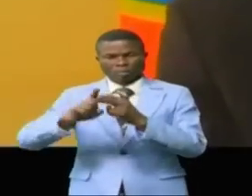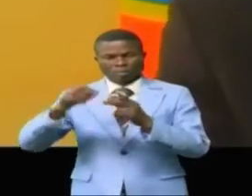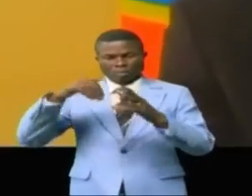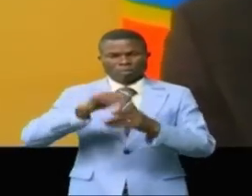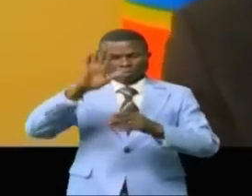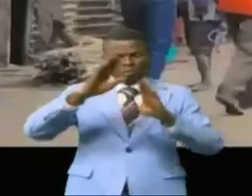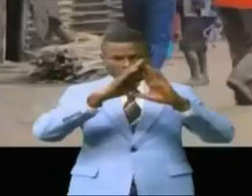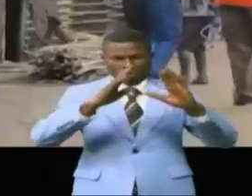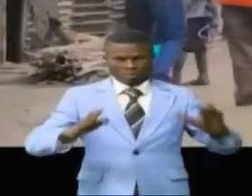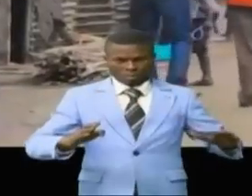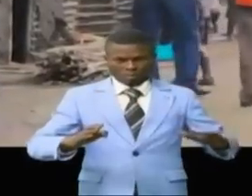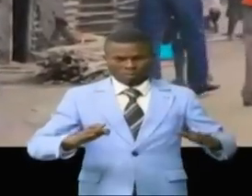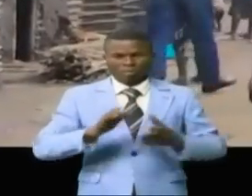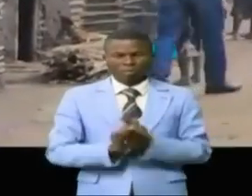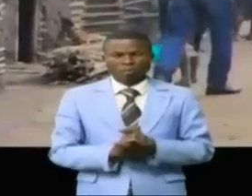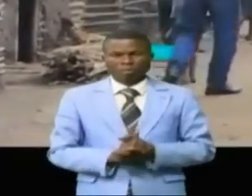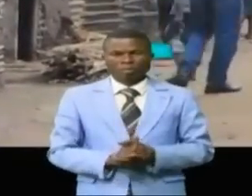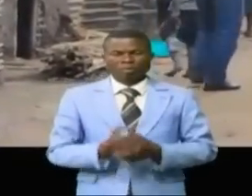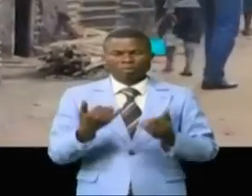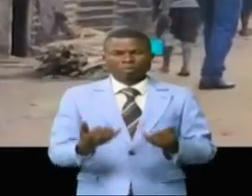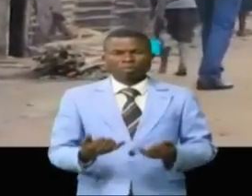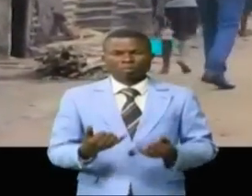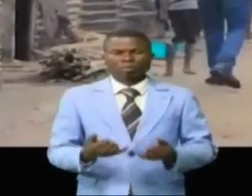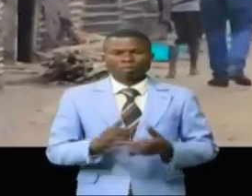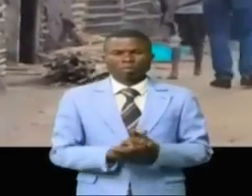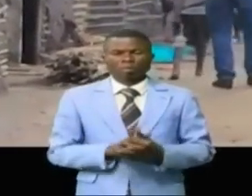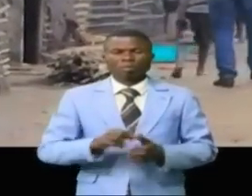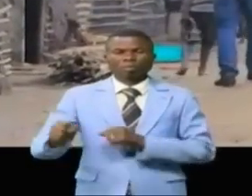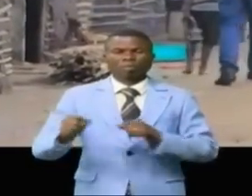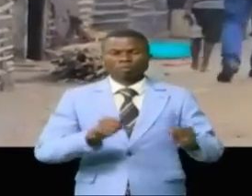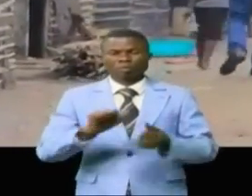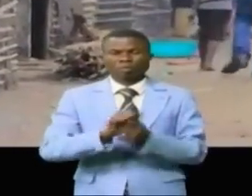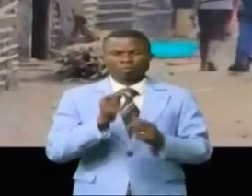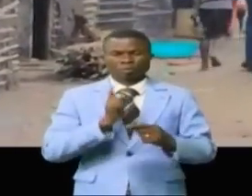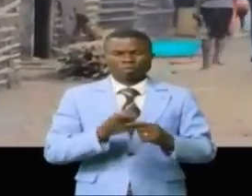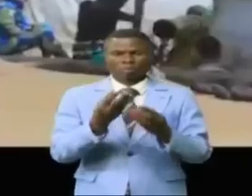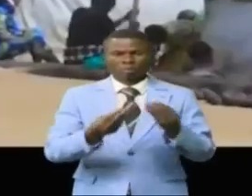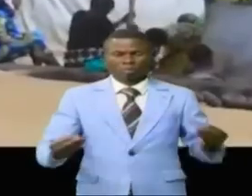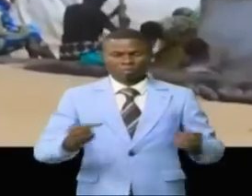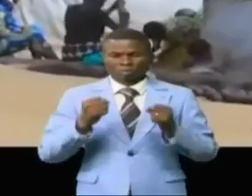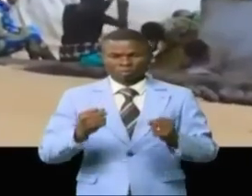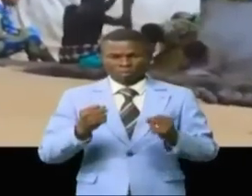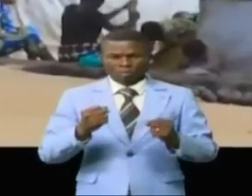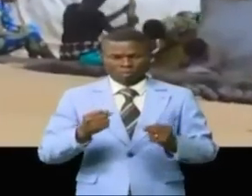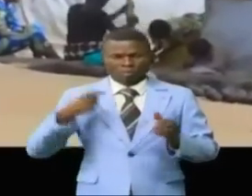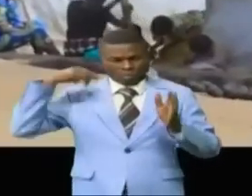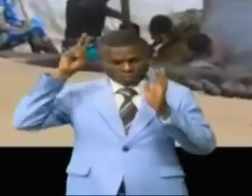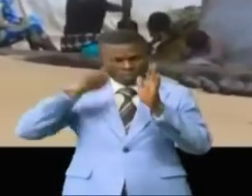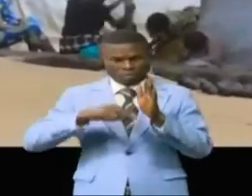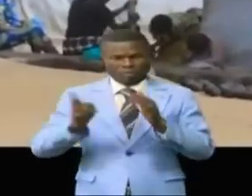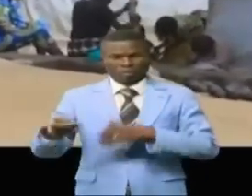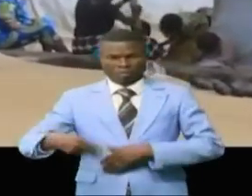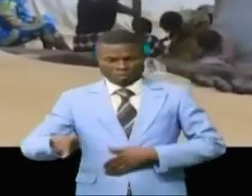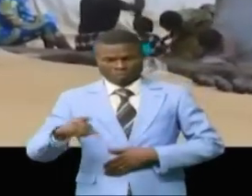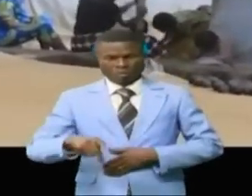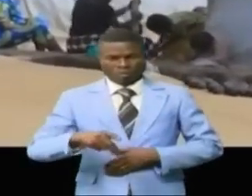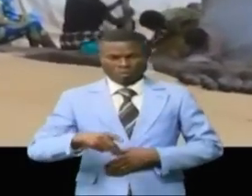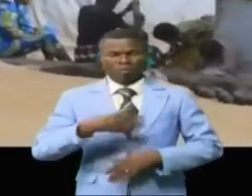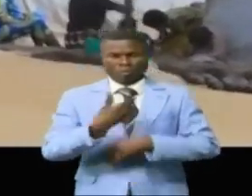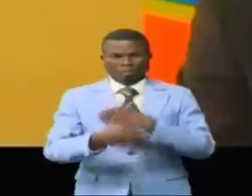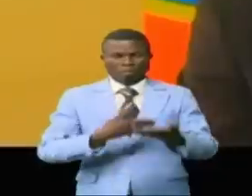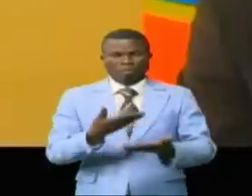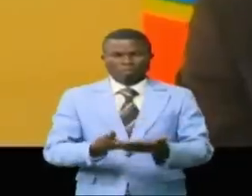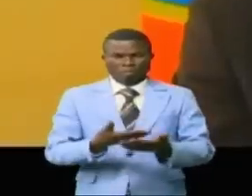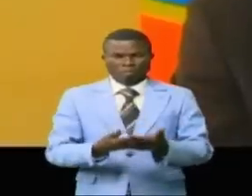milieux respectifs. Comprendre les contours de la thématique des solutions durables que le gouvernement provincial en a